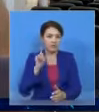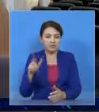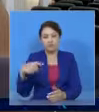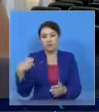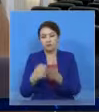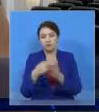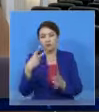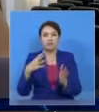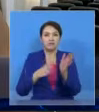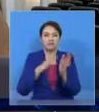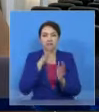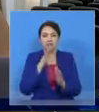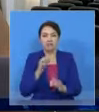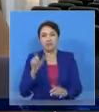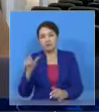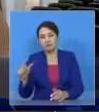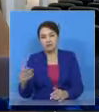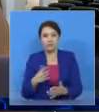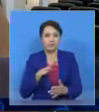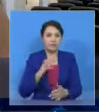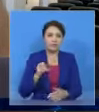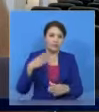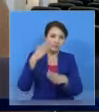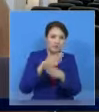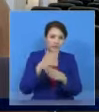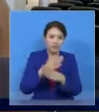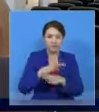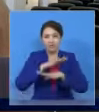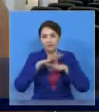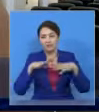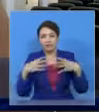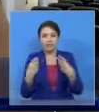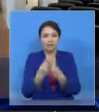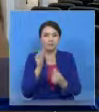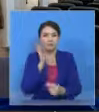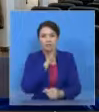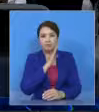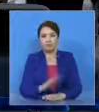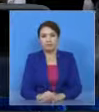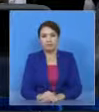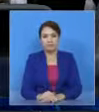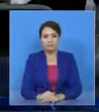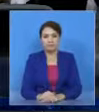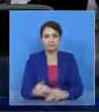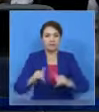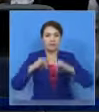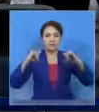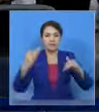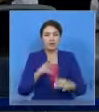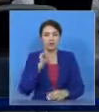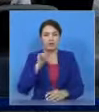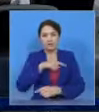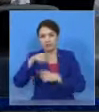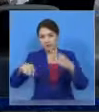29 лет граждане который получает соцпомощь и многодетные матери развитие потенциала молодых